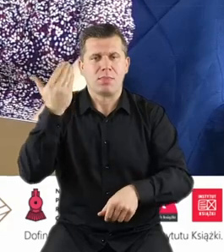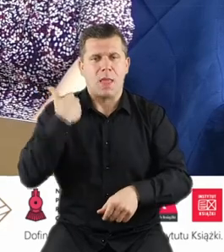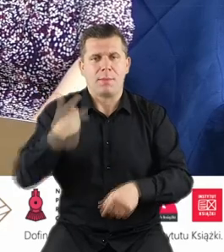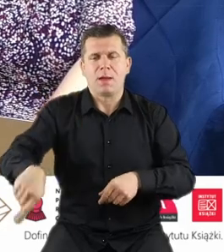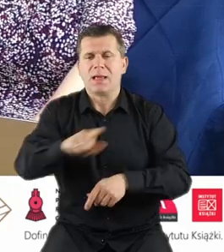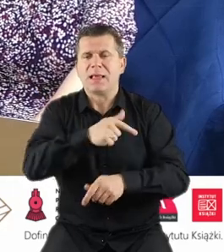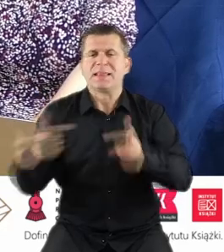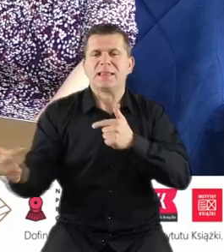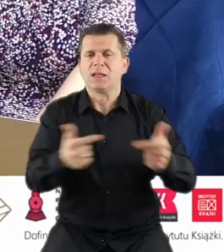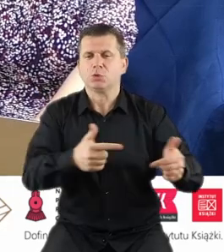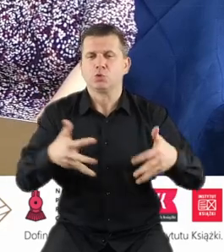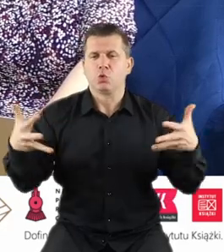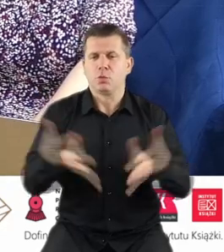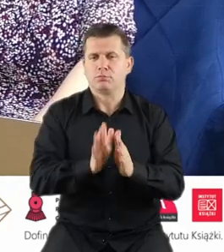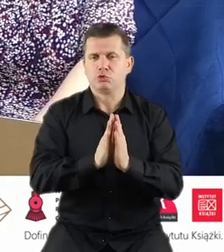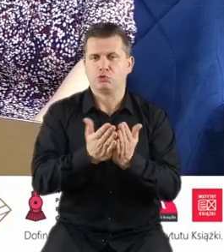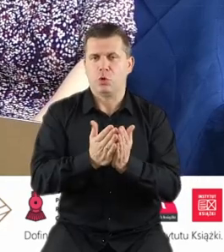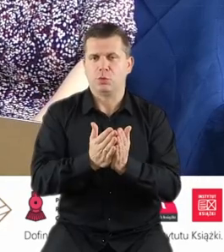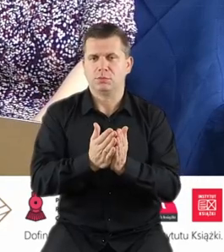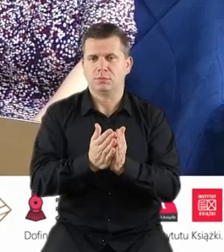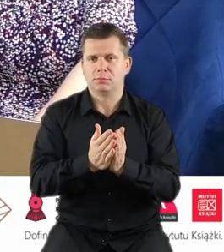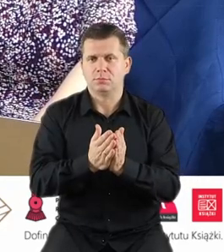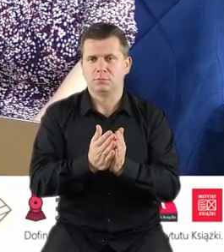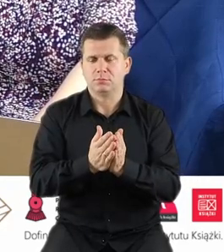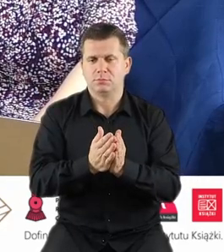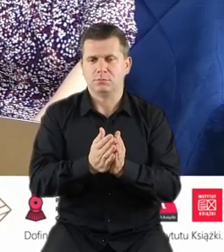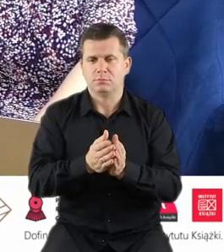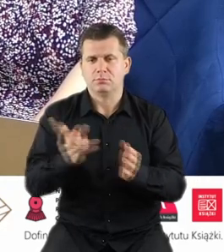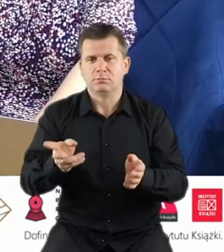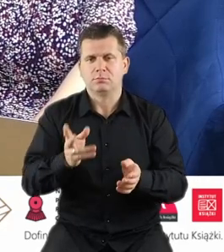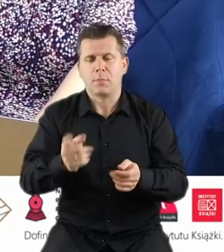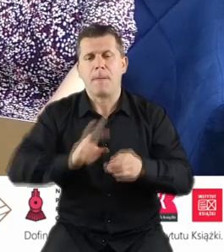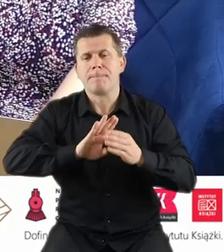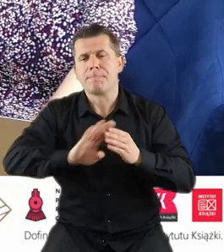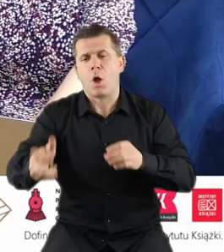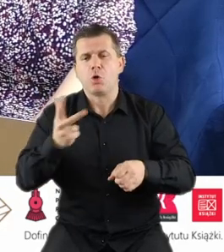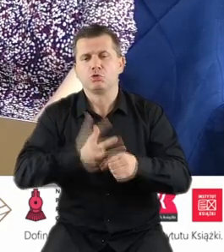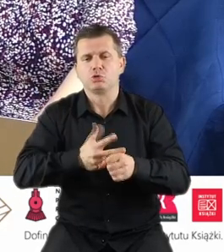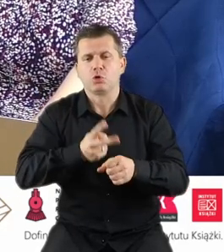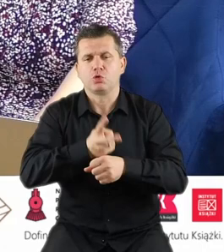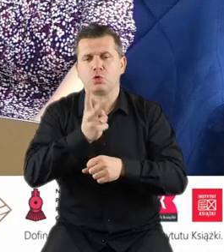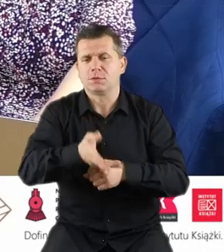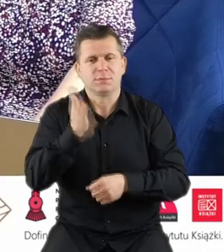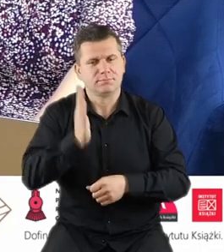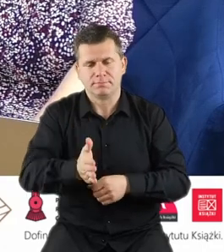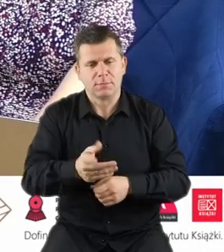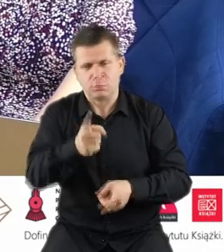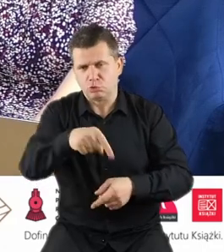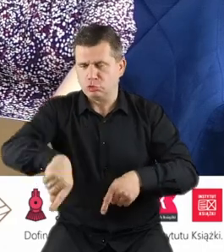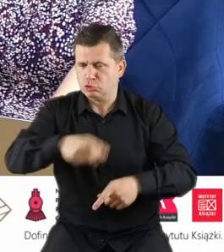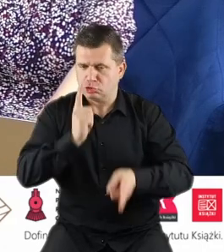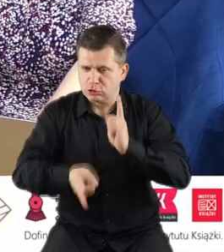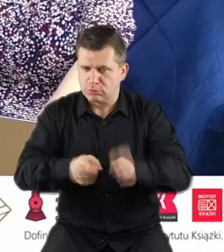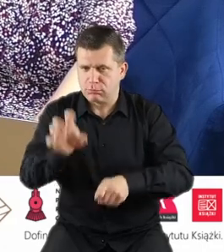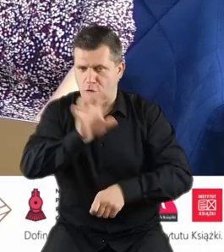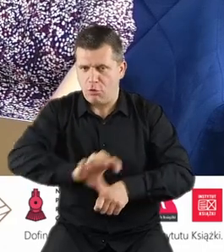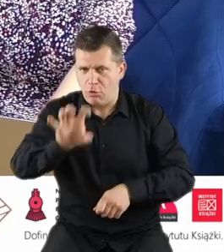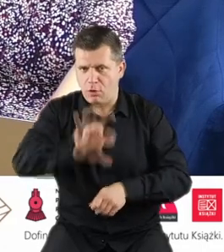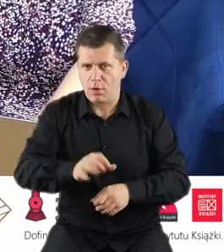ogólnie dostępne po 30 czerwca, więc spieszcie się i oglądajcie. Zaglądajcie na naszą stronę internetową,